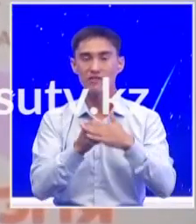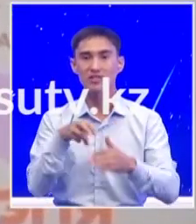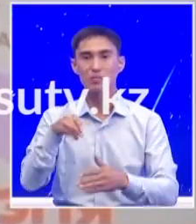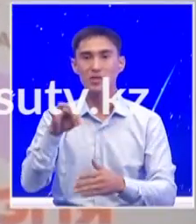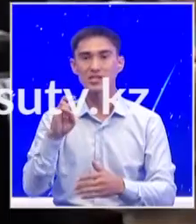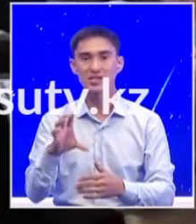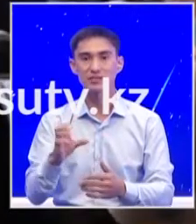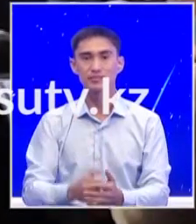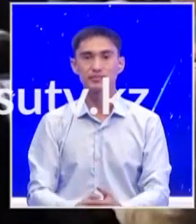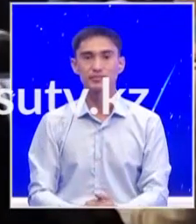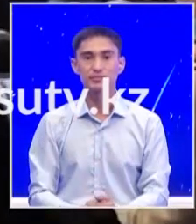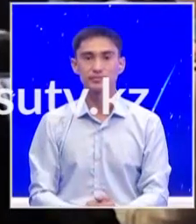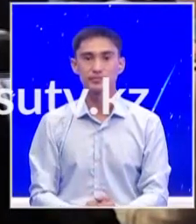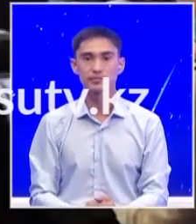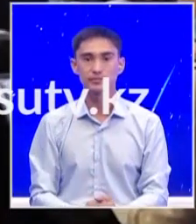Минск.